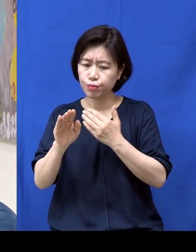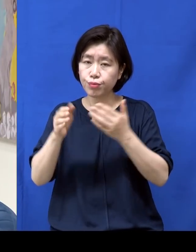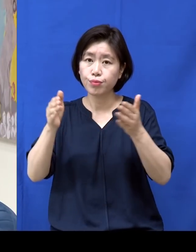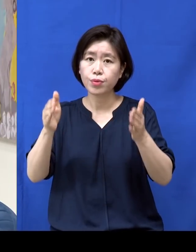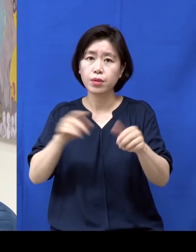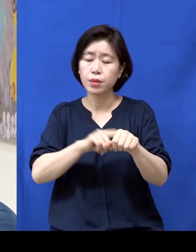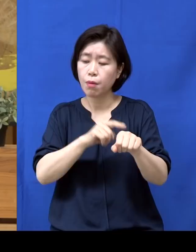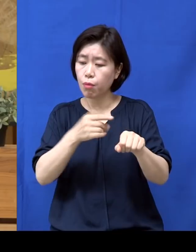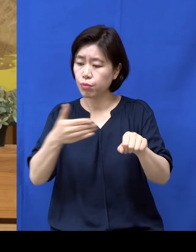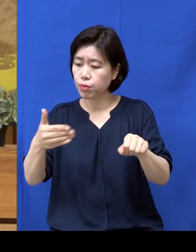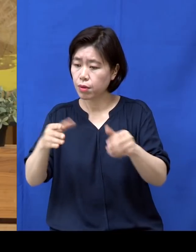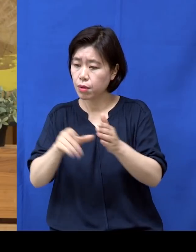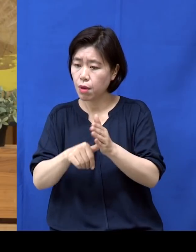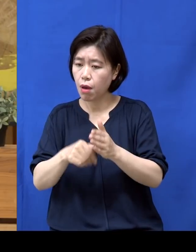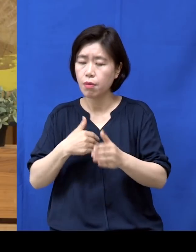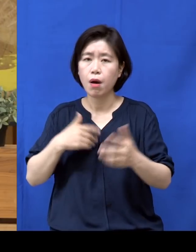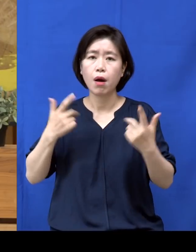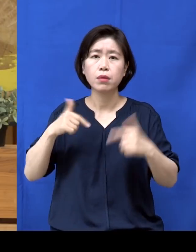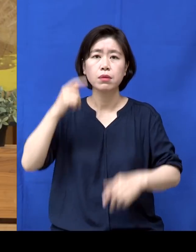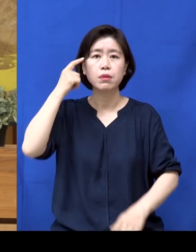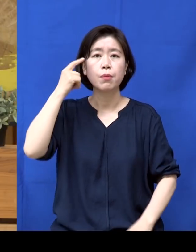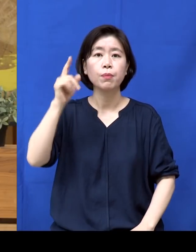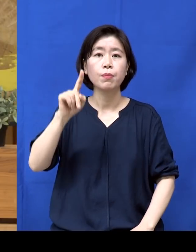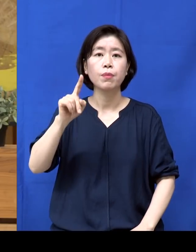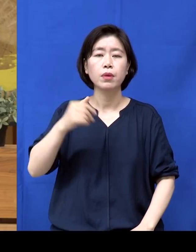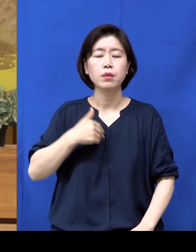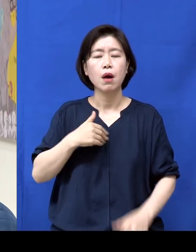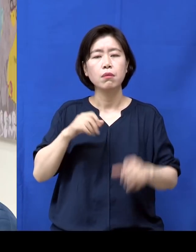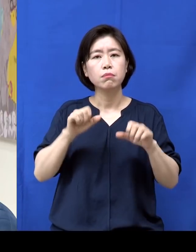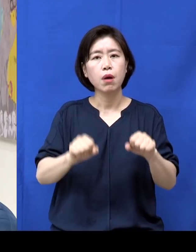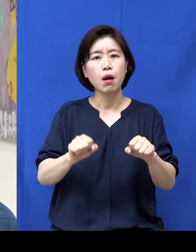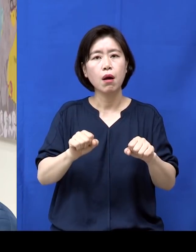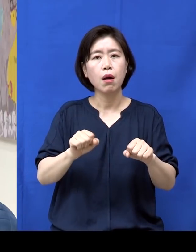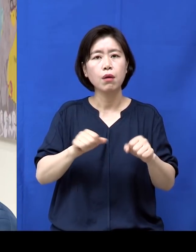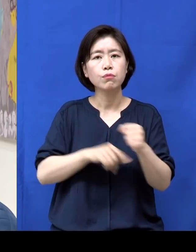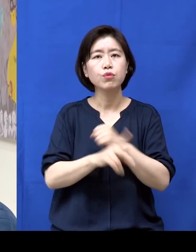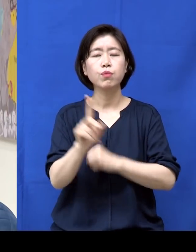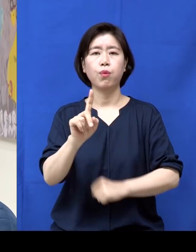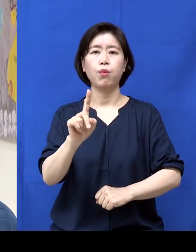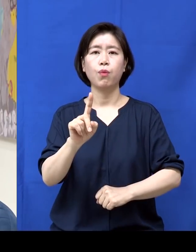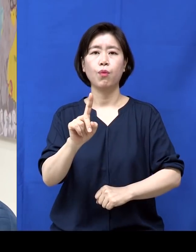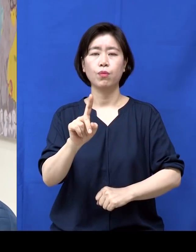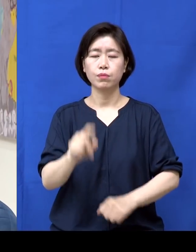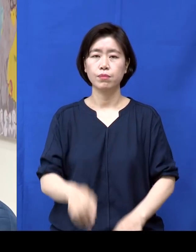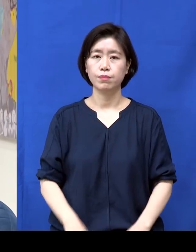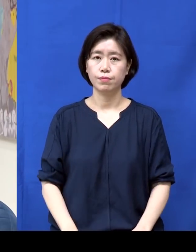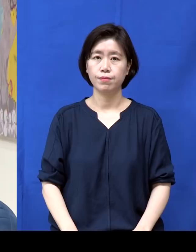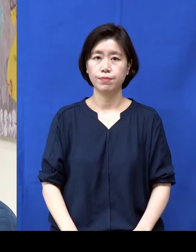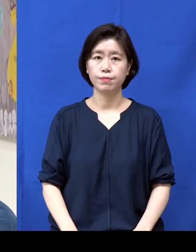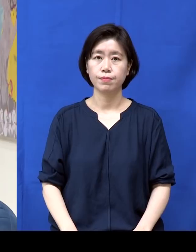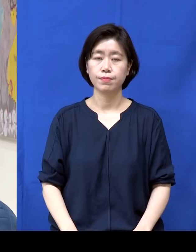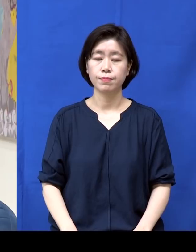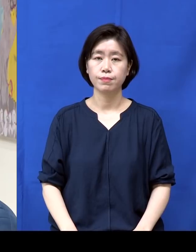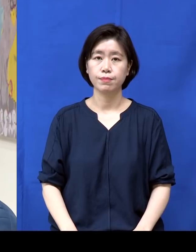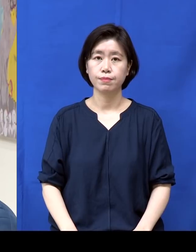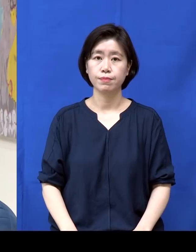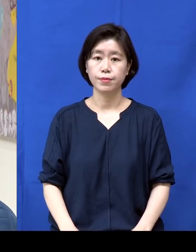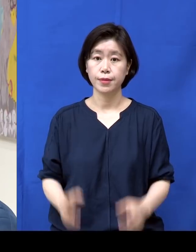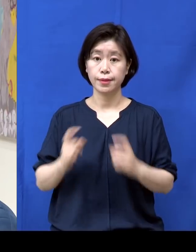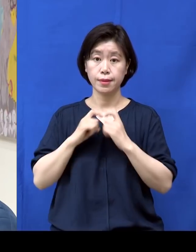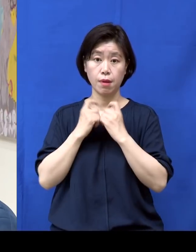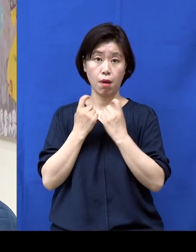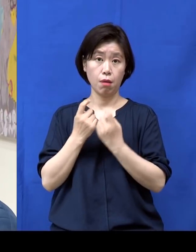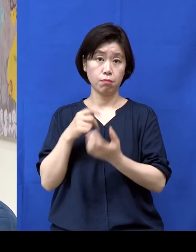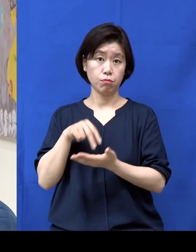왜 살아야 할까? 이런 생각을 더 많이 했어요. 그게 무슨 말씀이냐면 아까도 잠깐 얘기 드렸지만